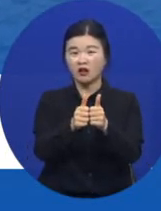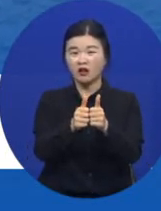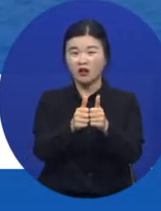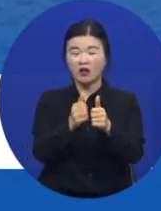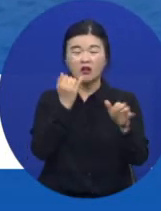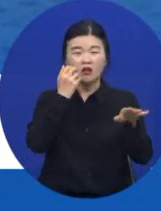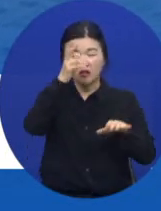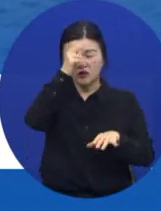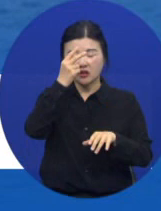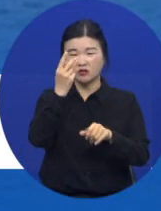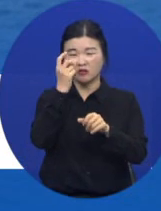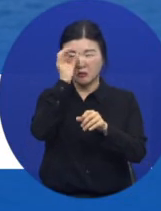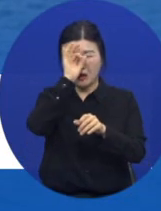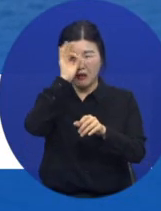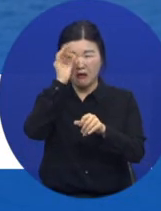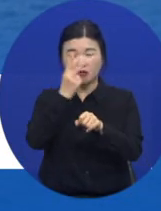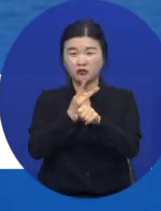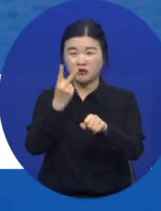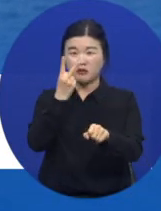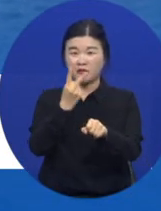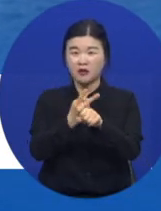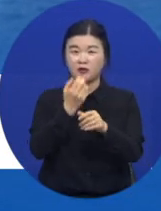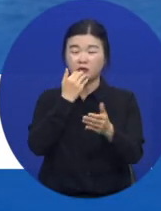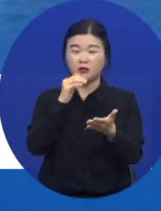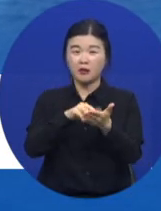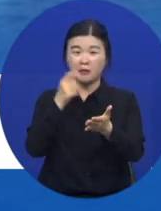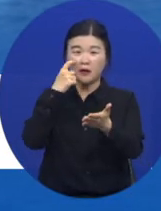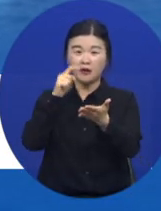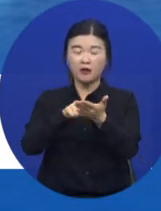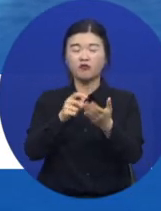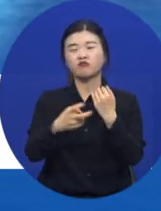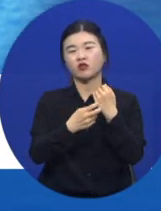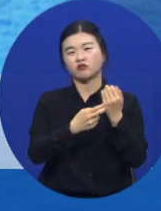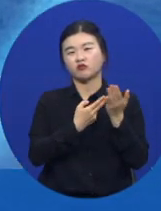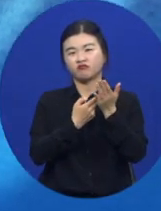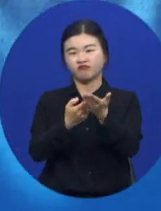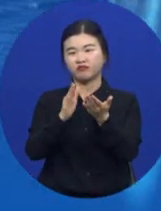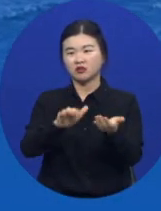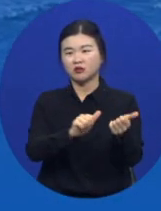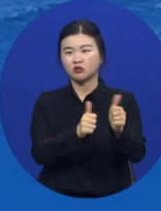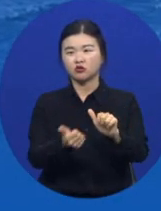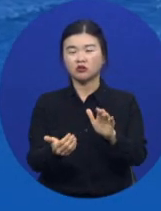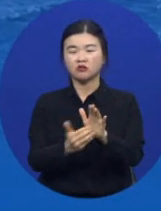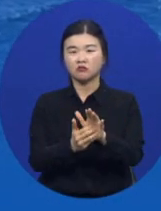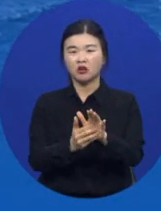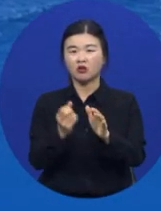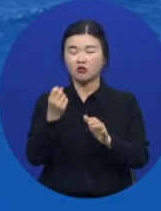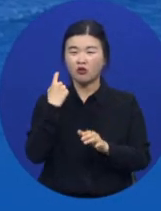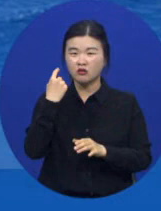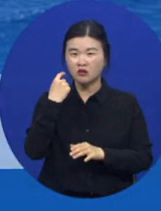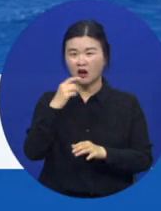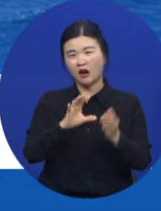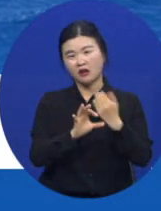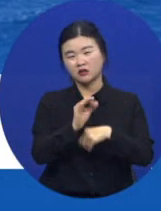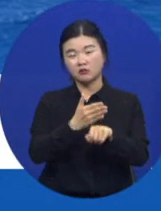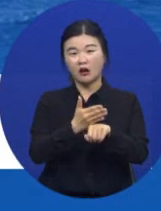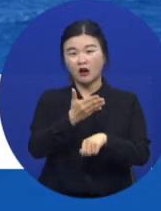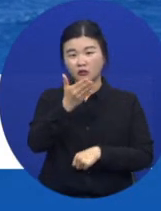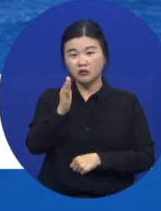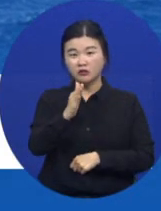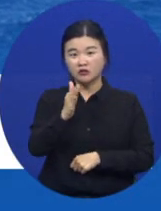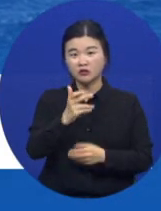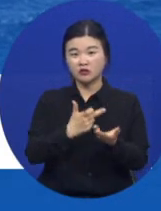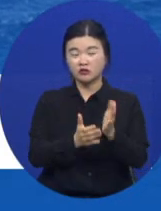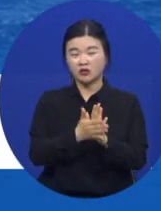해경 수색 2시간여 만에 인근 갯바위에서 발견돼 병원으로 옮겨졌지만 숨졌습니다. 또 어제 오전 9시쯤에는